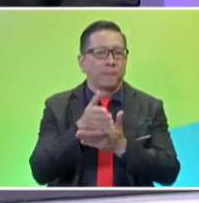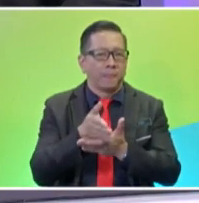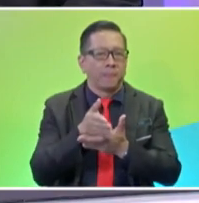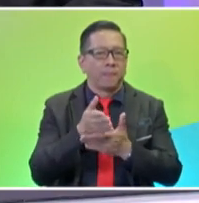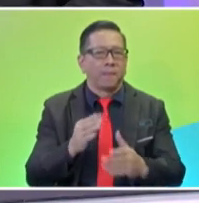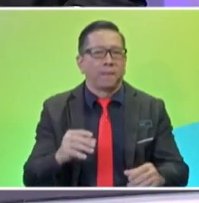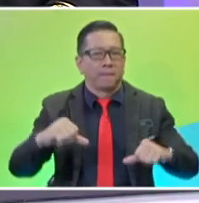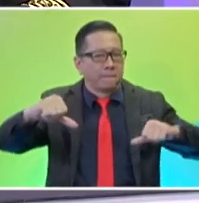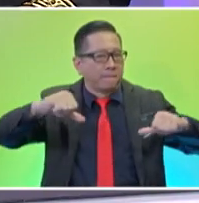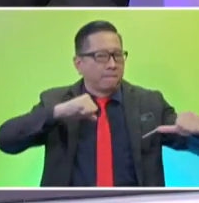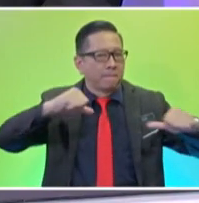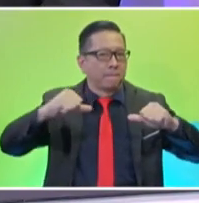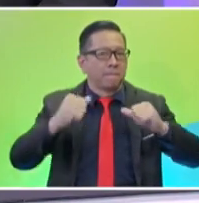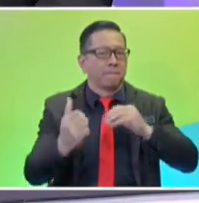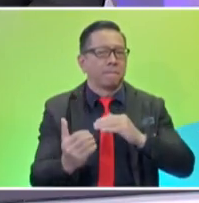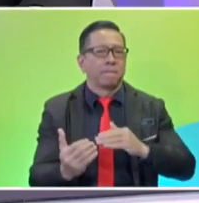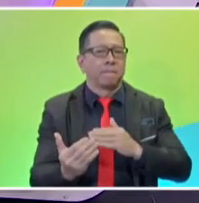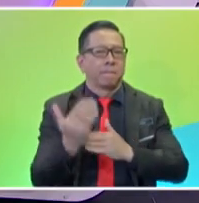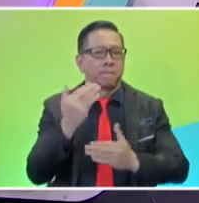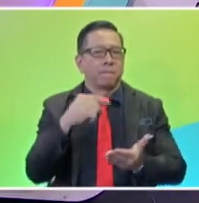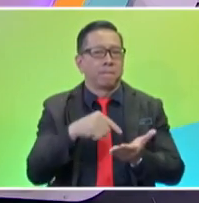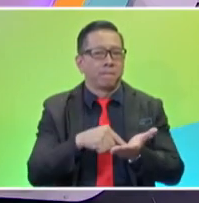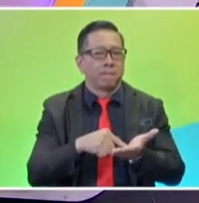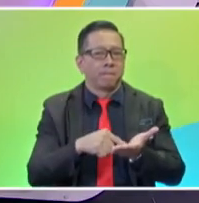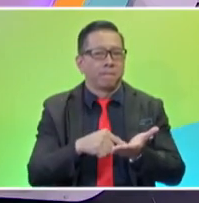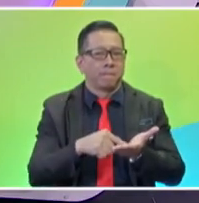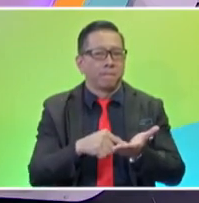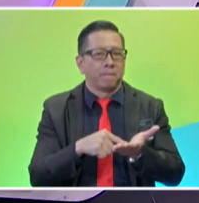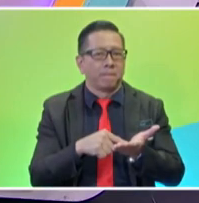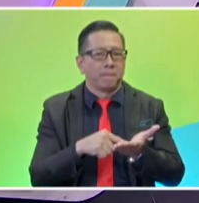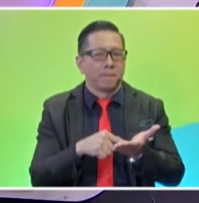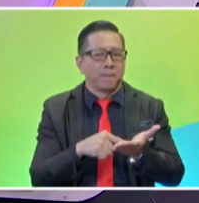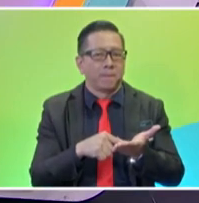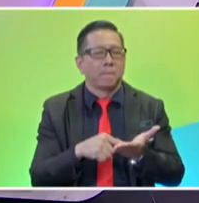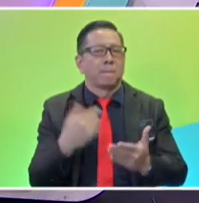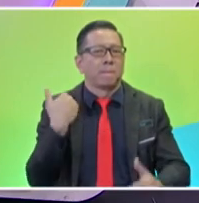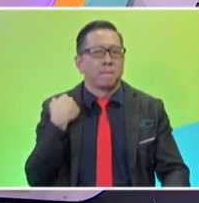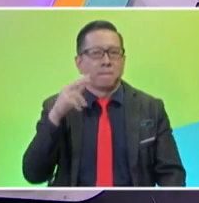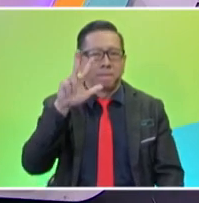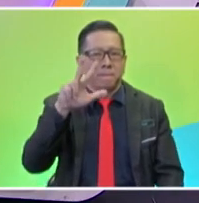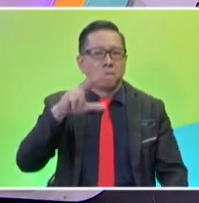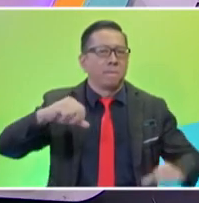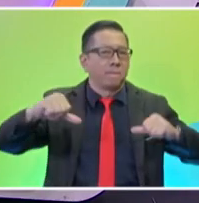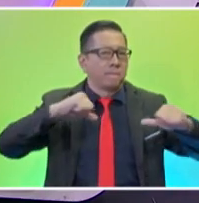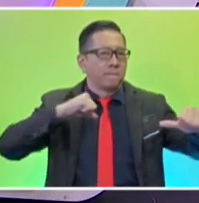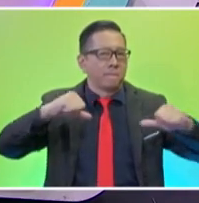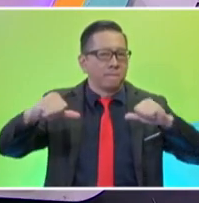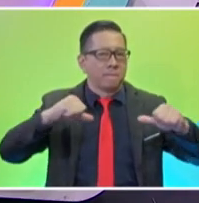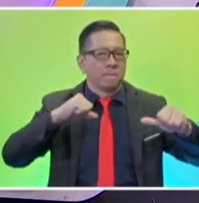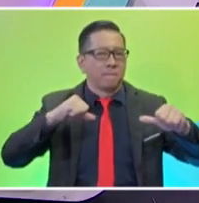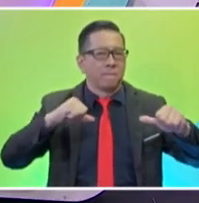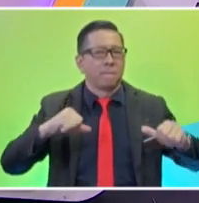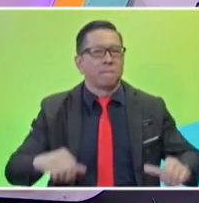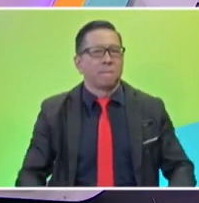activity kita pada hari ini kita ada tiga Activity yang kita akan belajar